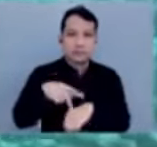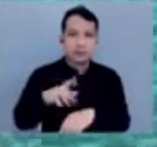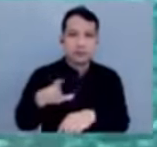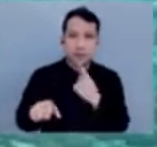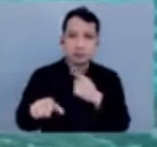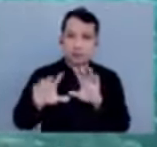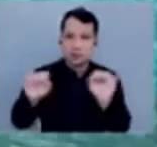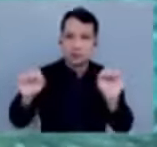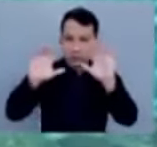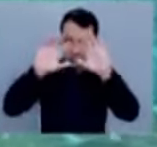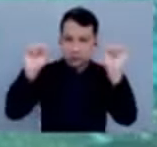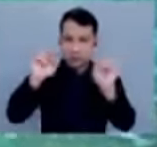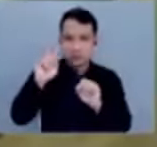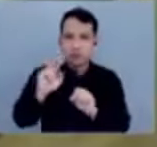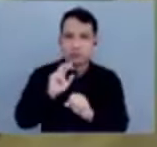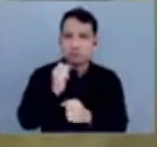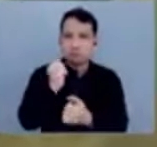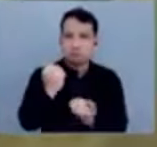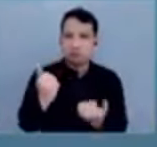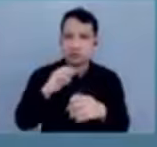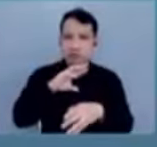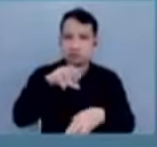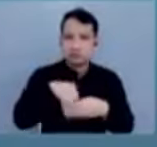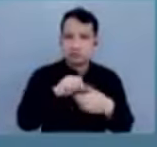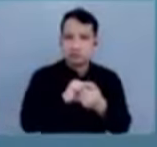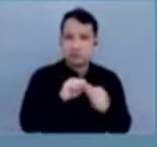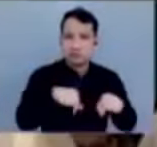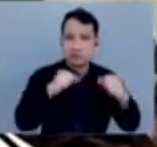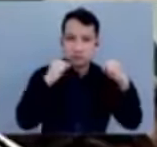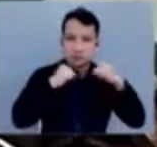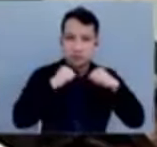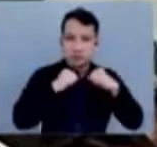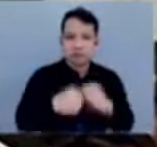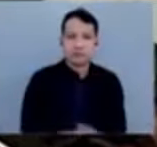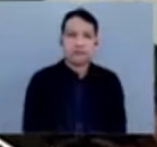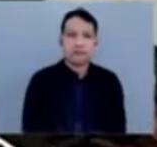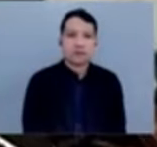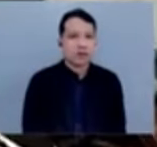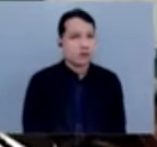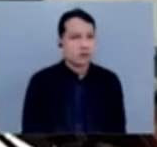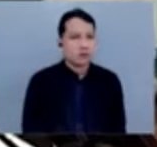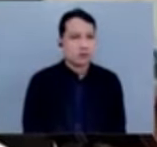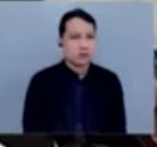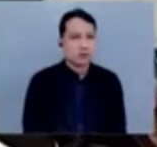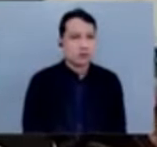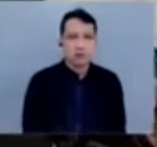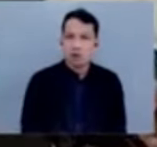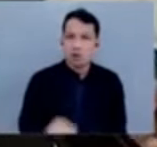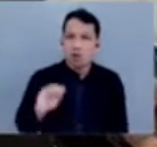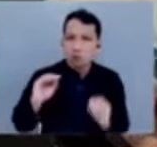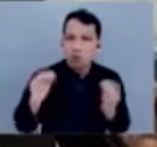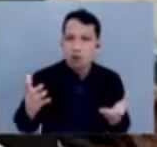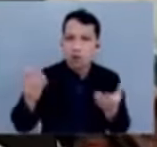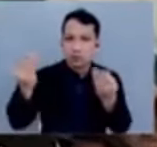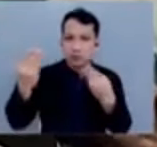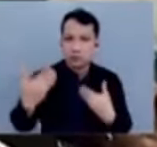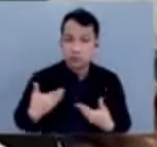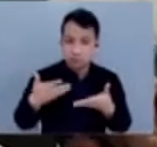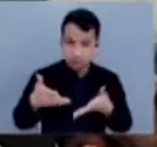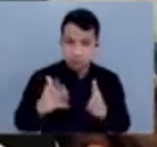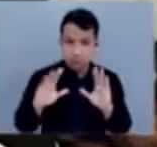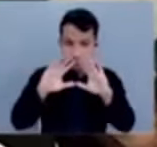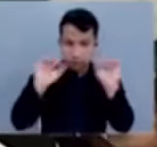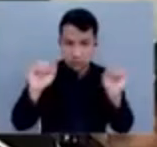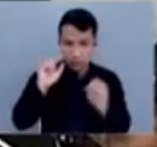Bongbong Marcos lang ang pwedeng pumasok sa ganitong uri ng kasunduan. Walang binigay na pahintulot ang